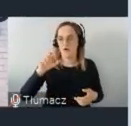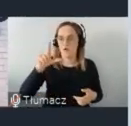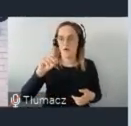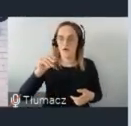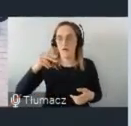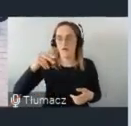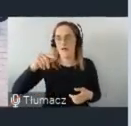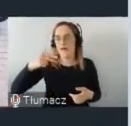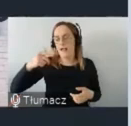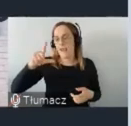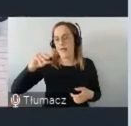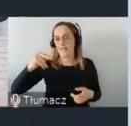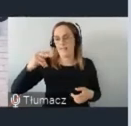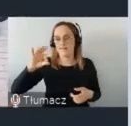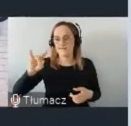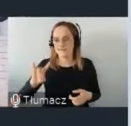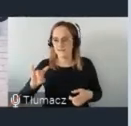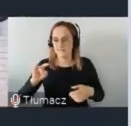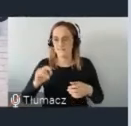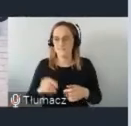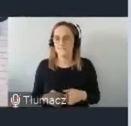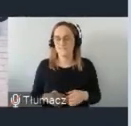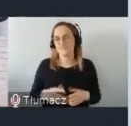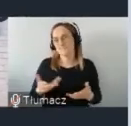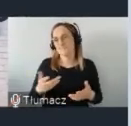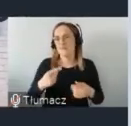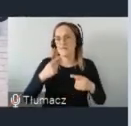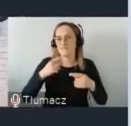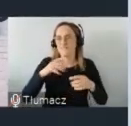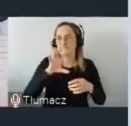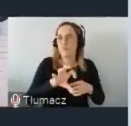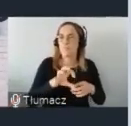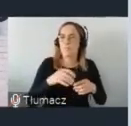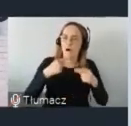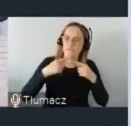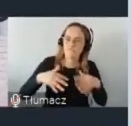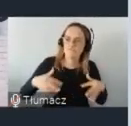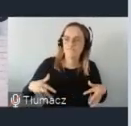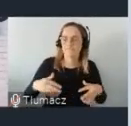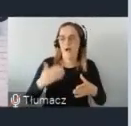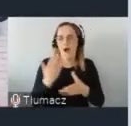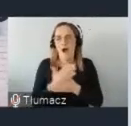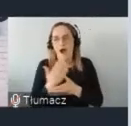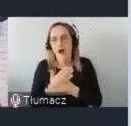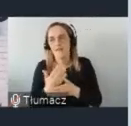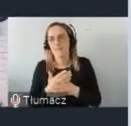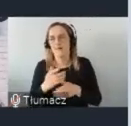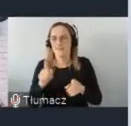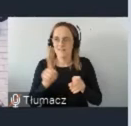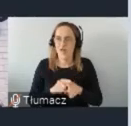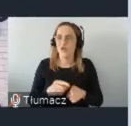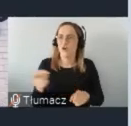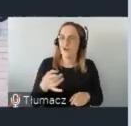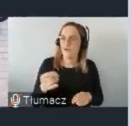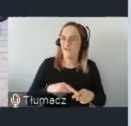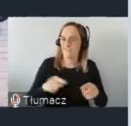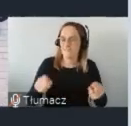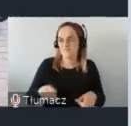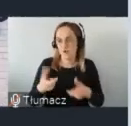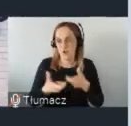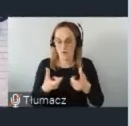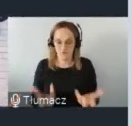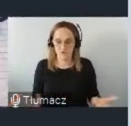widzicie teraz na slajdzie. Ale też branża rozrywkowa to nie tylko karty, które się rozszerzają, ale gry planszowe, które też możemy